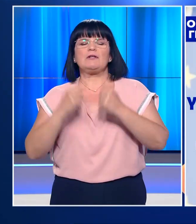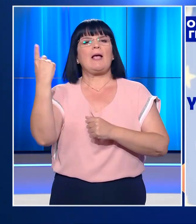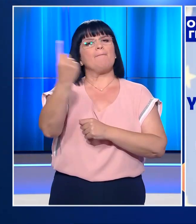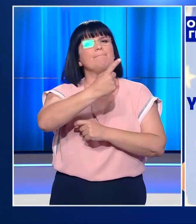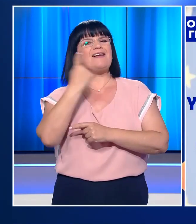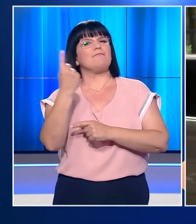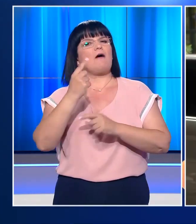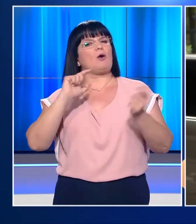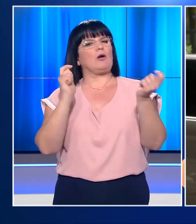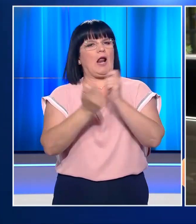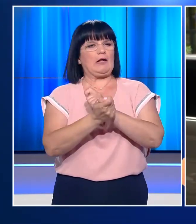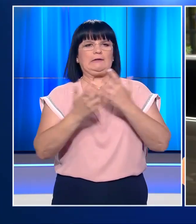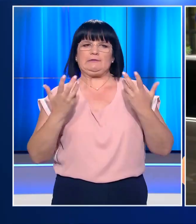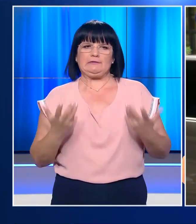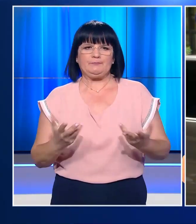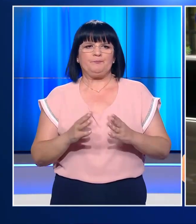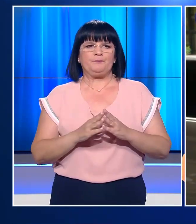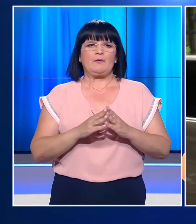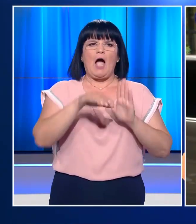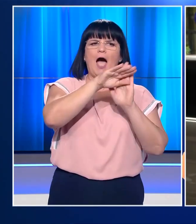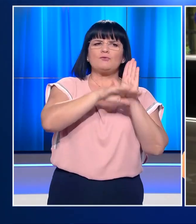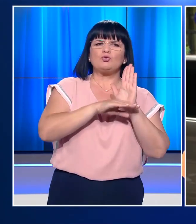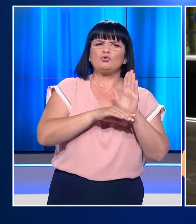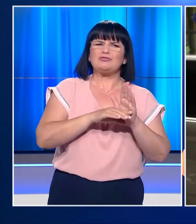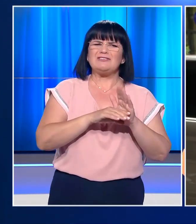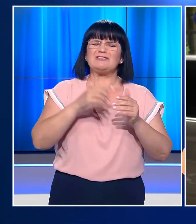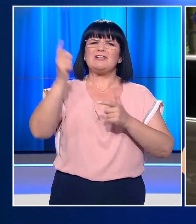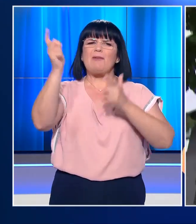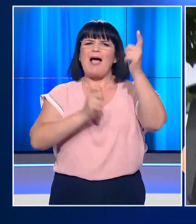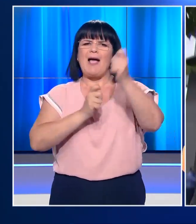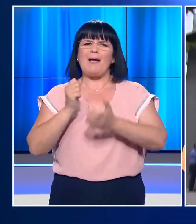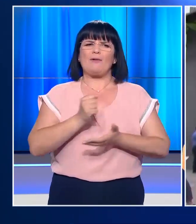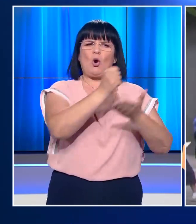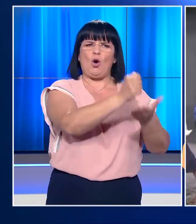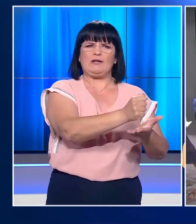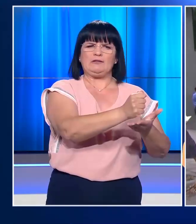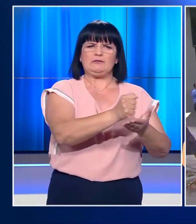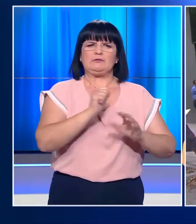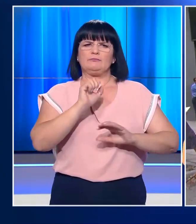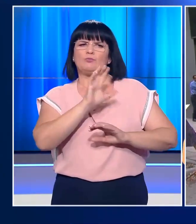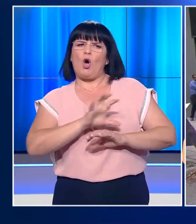την κλιματική αλλαγή. We don't believe in this grants-based system. If the South